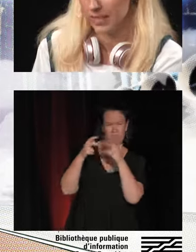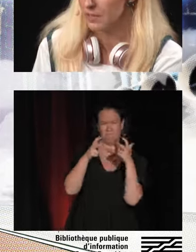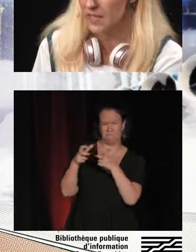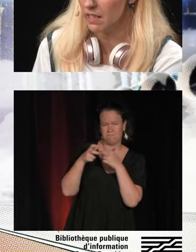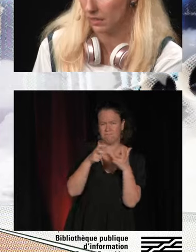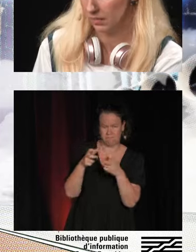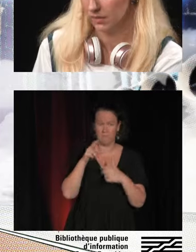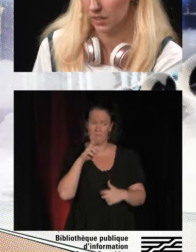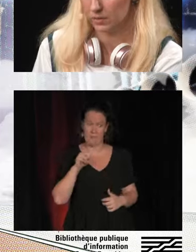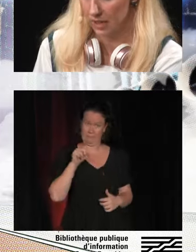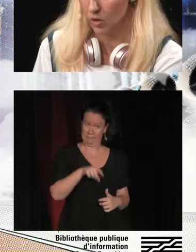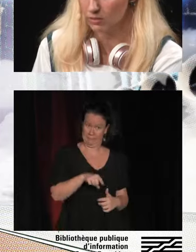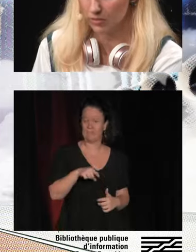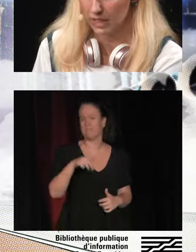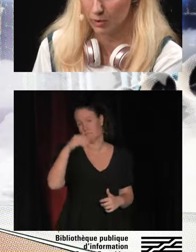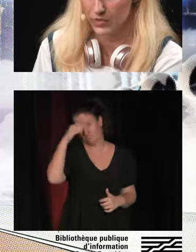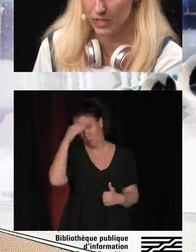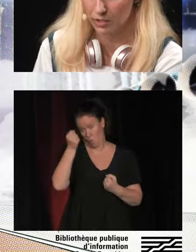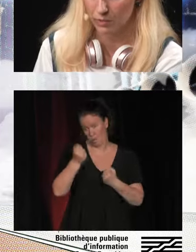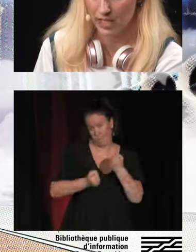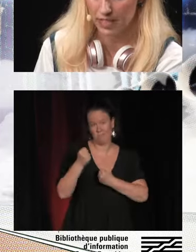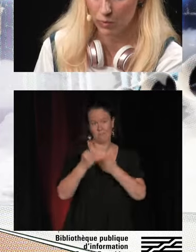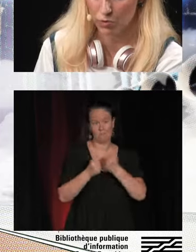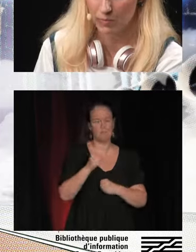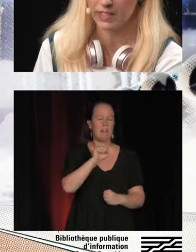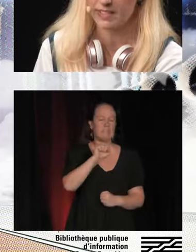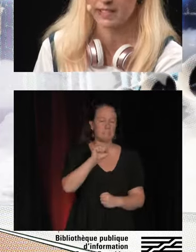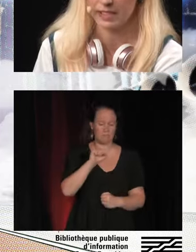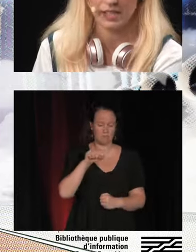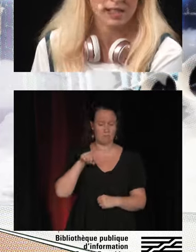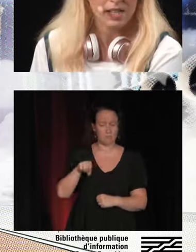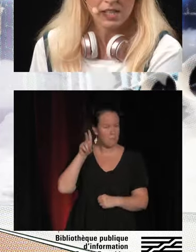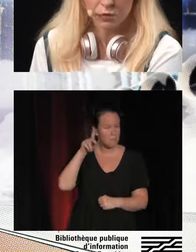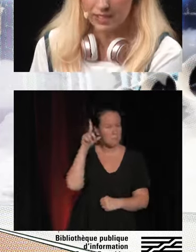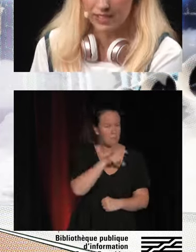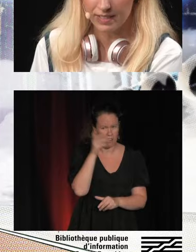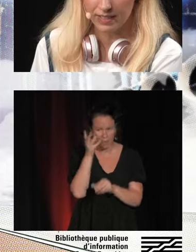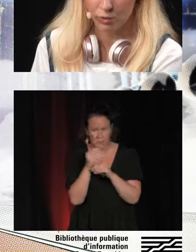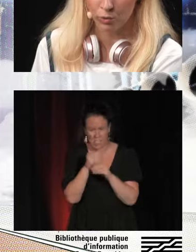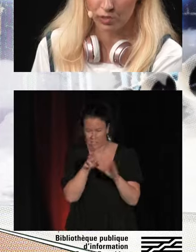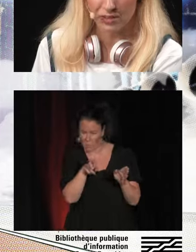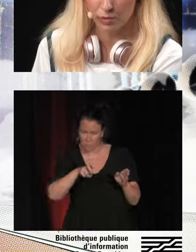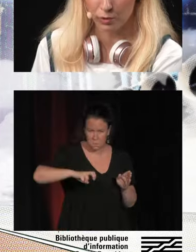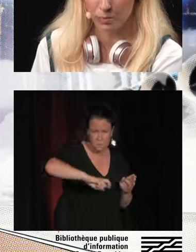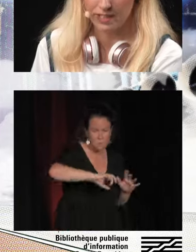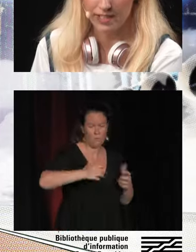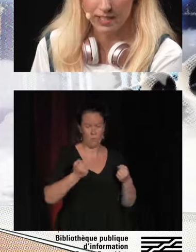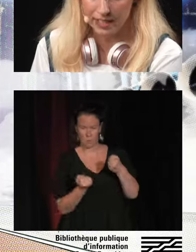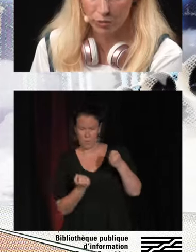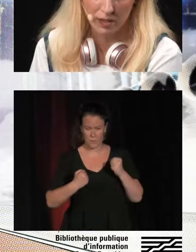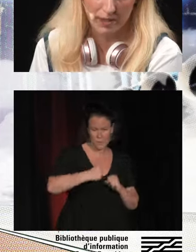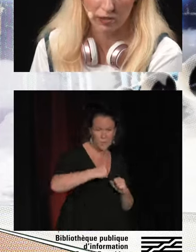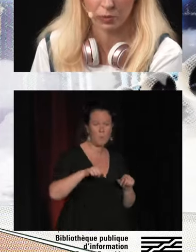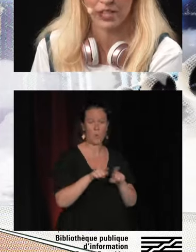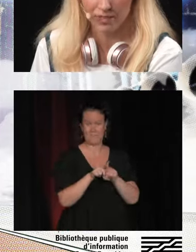C'est un jeu très difficile, vraiment, à l'apprentissage. Enfin, il y a tellement de choses à maîtriser. Faut maîtriser les techniques de conduite, faut maîtriser